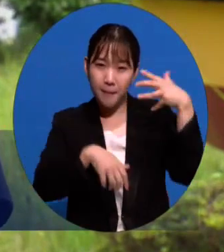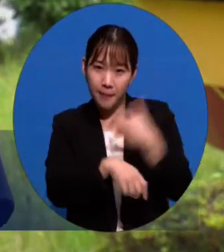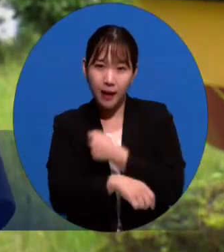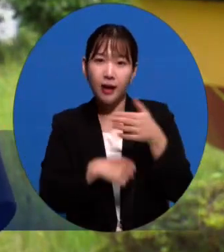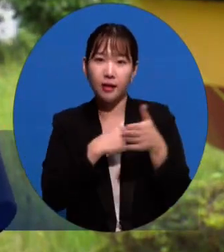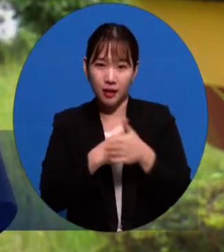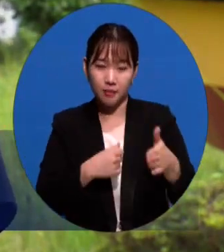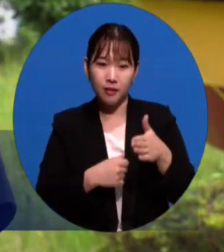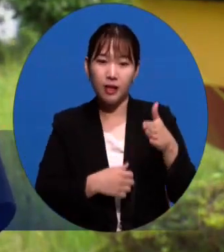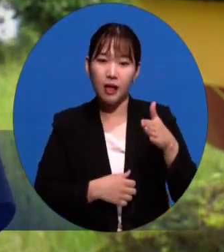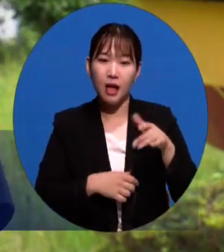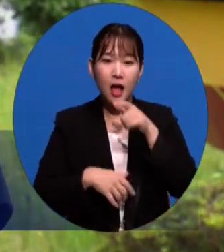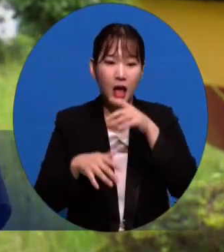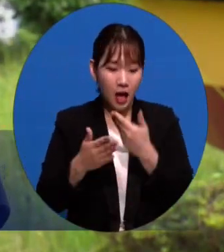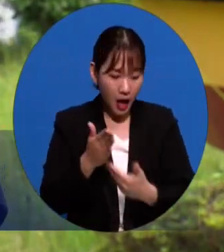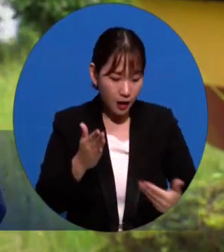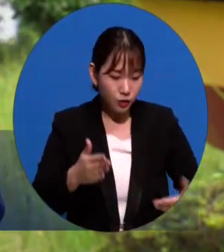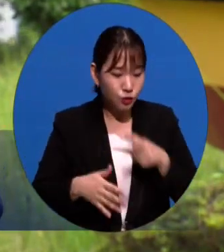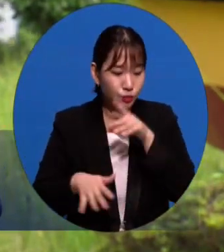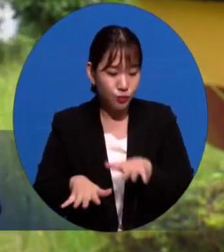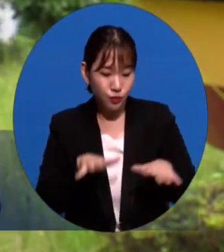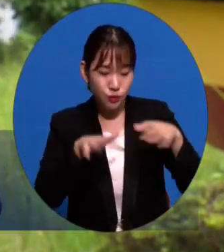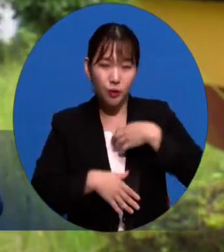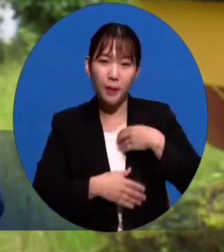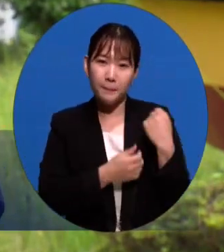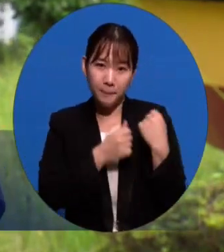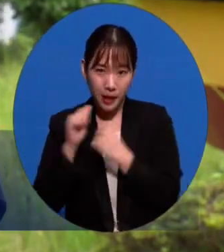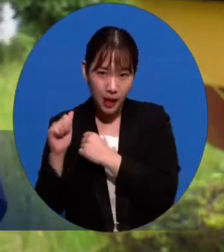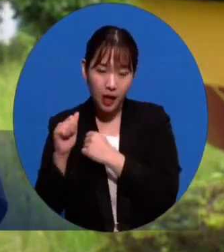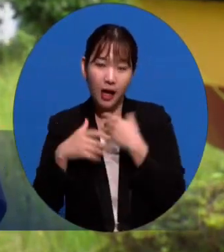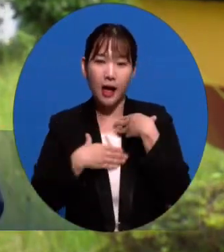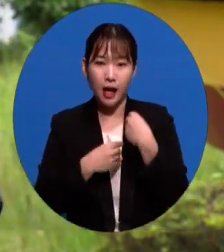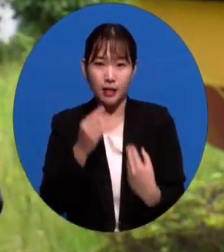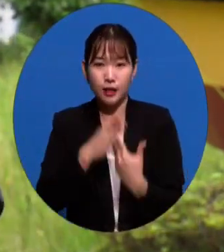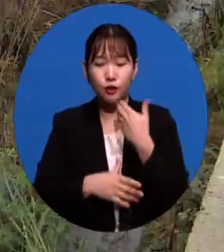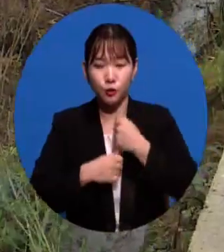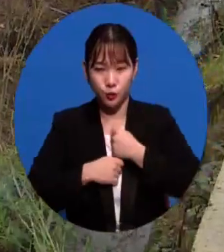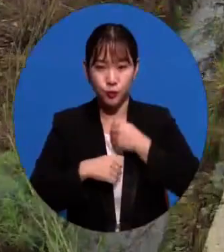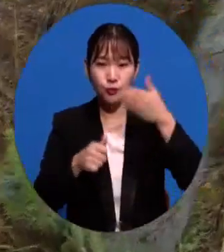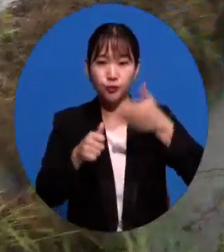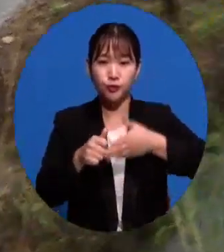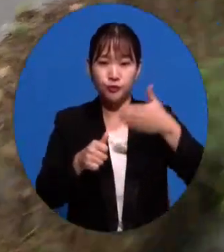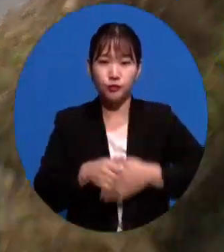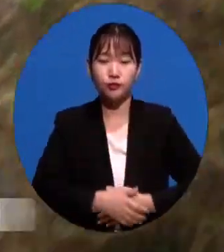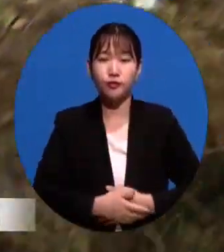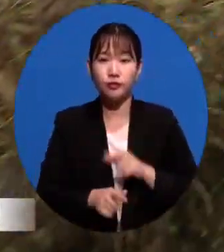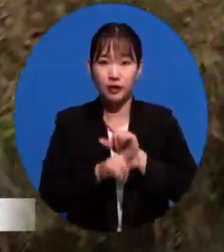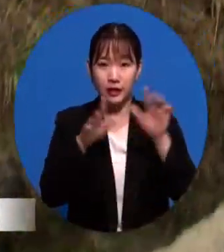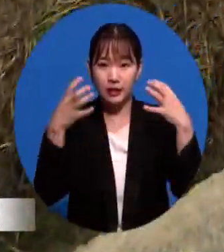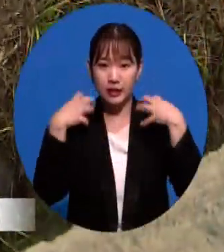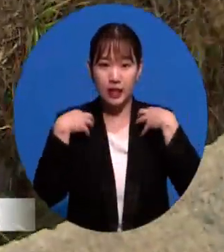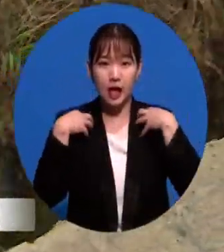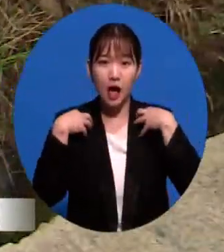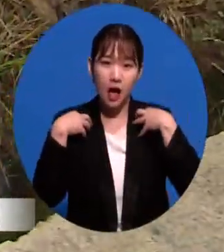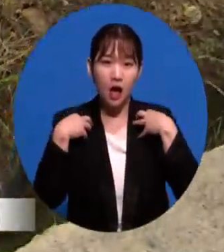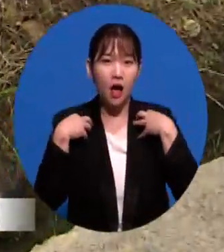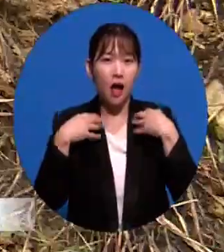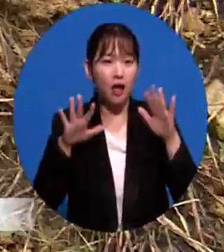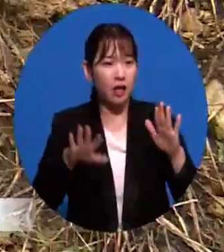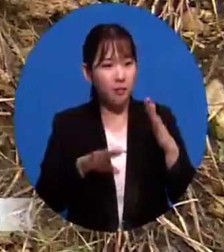만큼 하류나 침수 위험 지역은 피해 주시고 안전사고에 유의하시길 바랍니다. 기상청은 저기압의